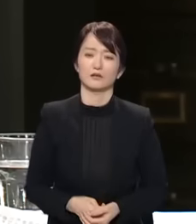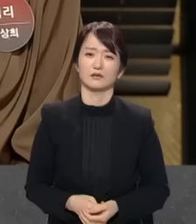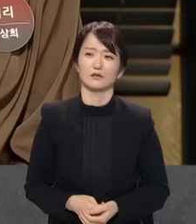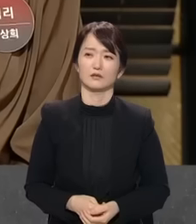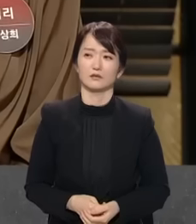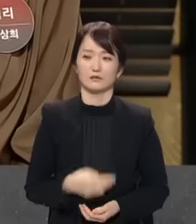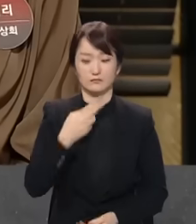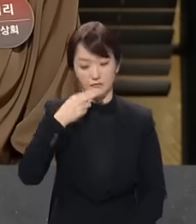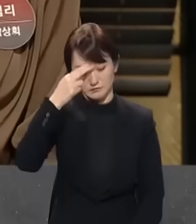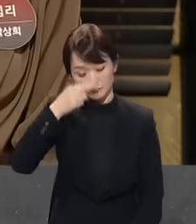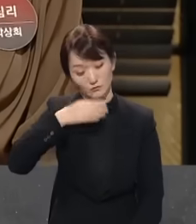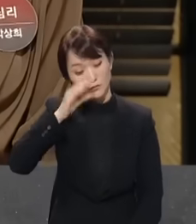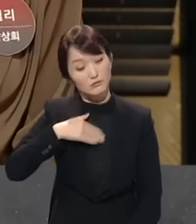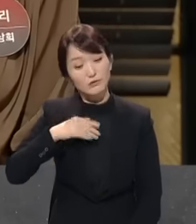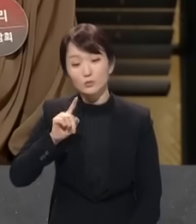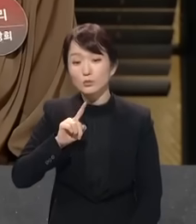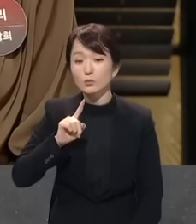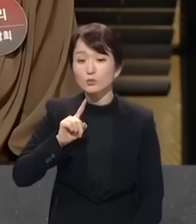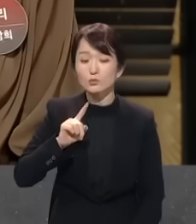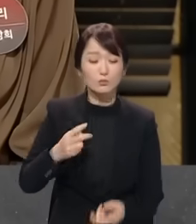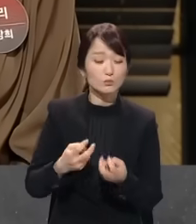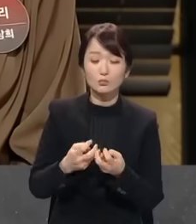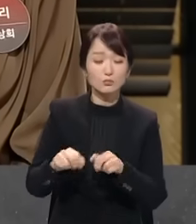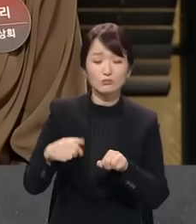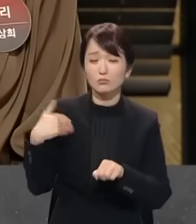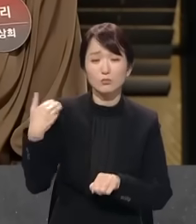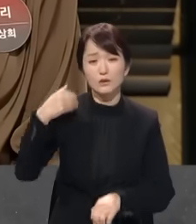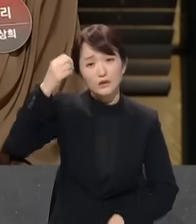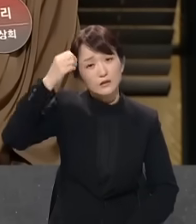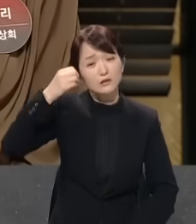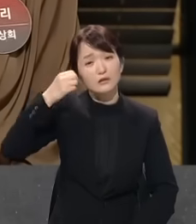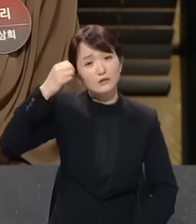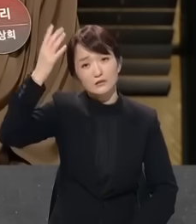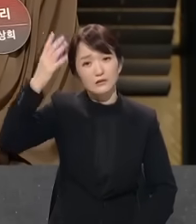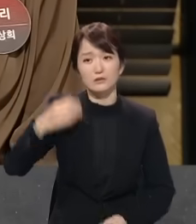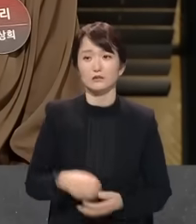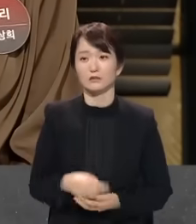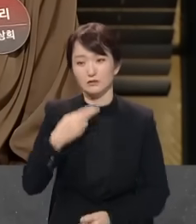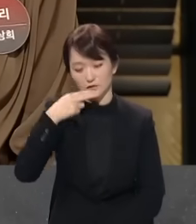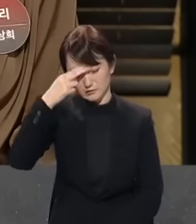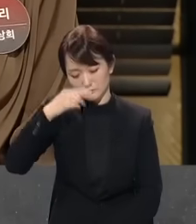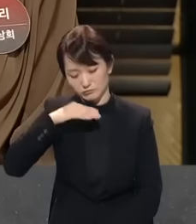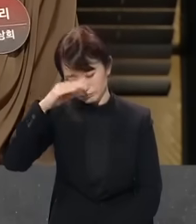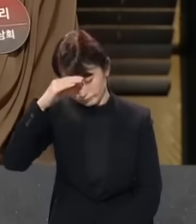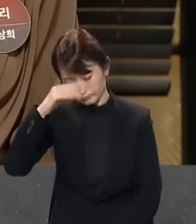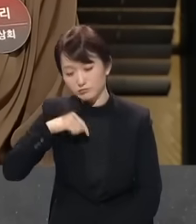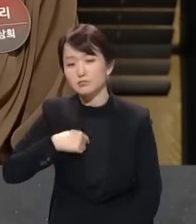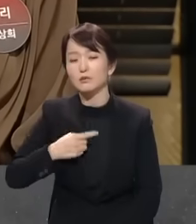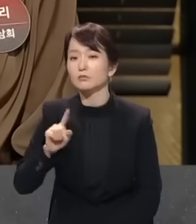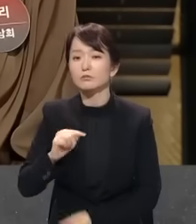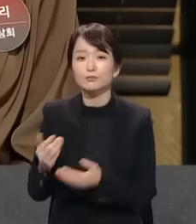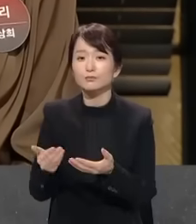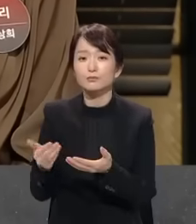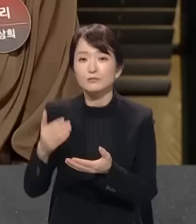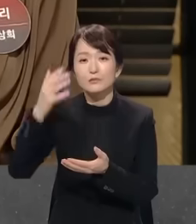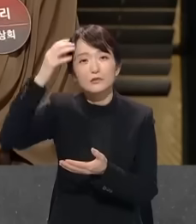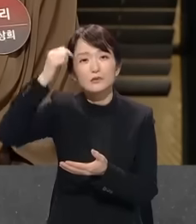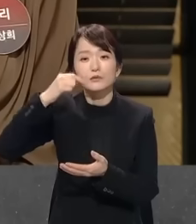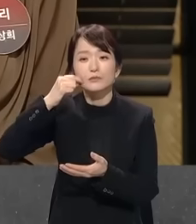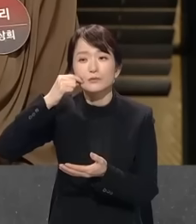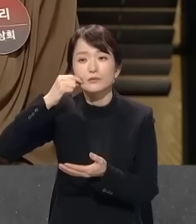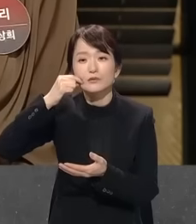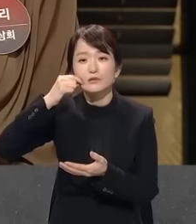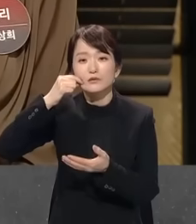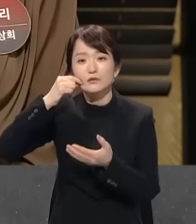그런데 술을 마셔서 내가 왜 그랬는지 기억이 안 나요. 자, 정말 신기하죠. 술에 취해서 지가 무슨 짓을 했는지 기억을 못할